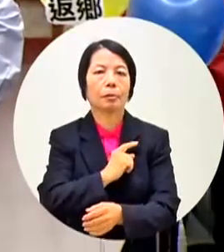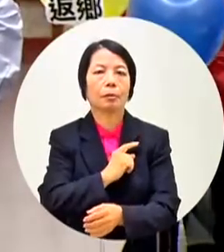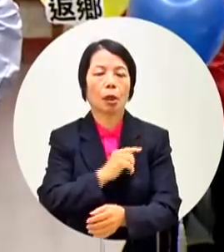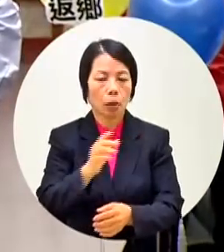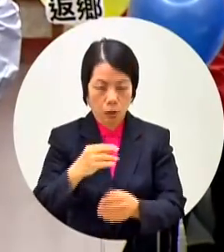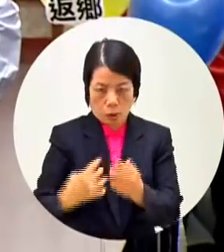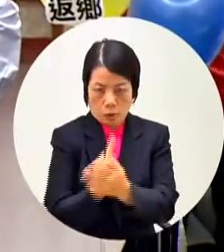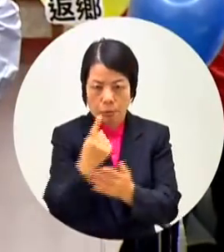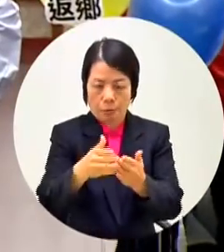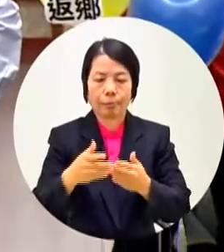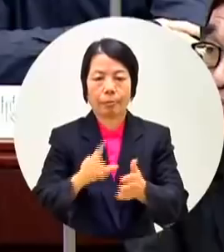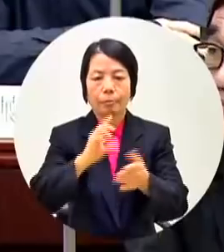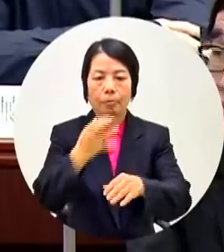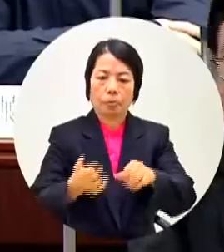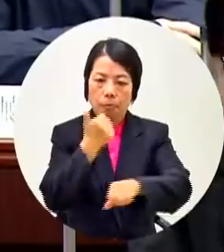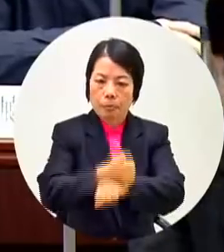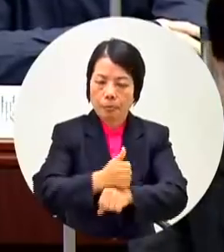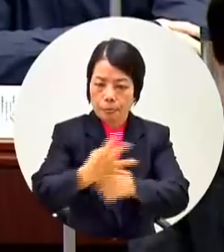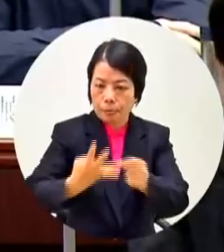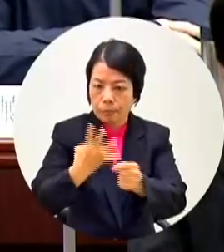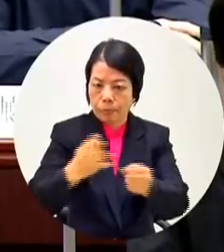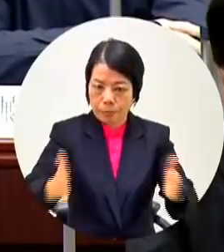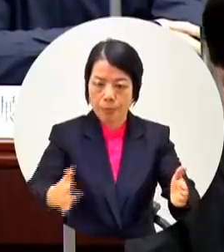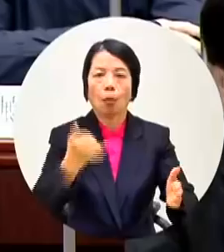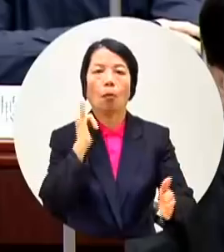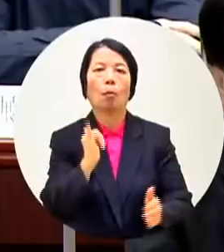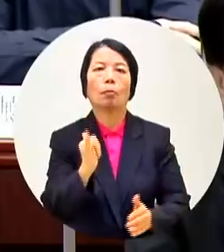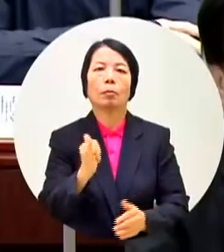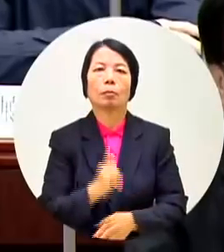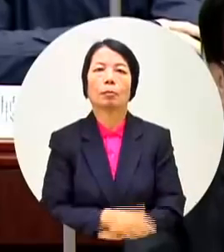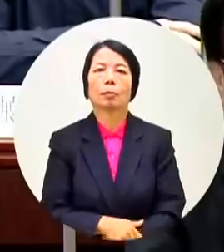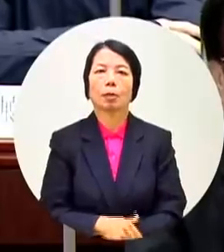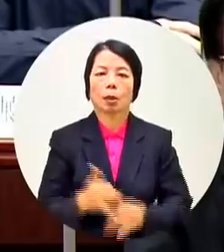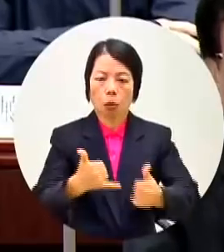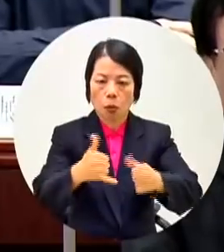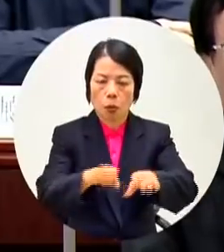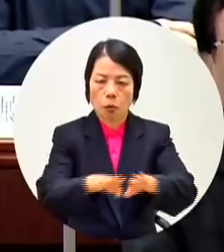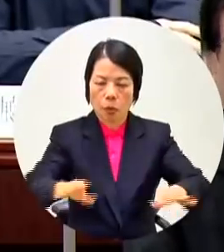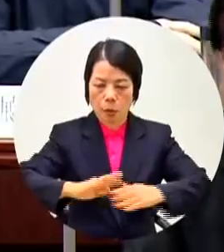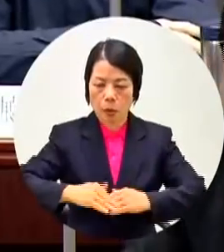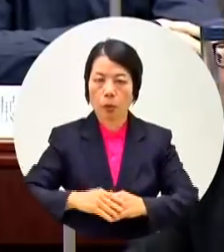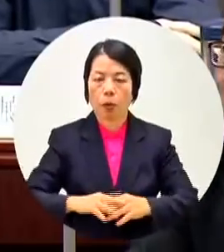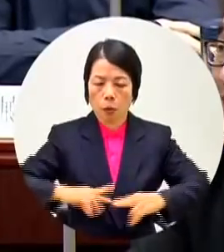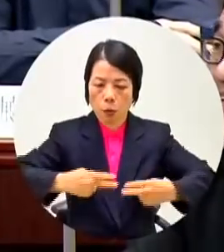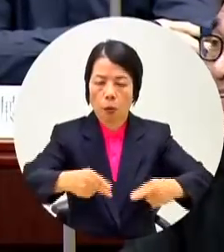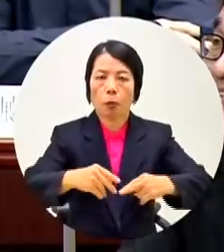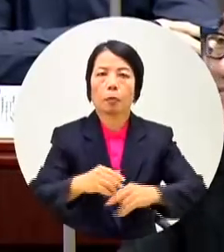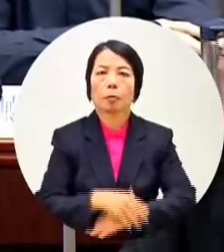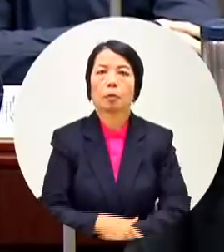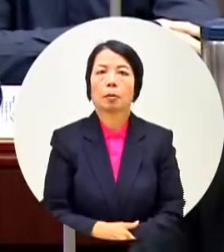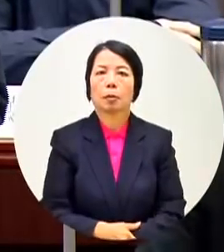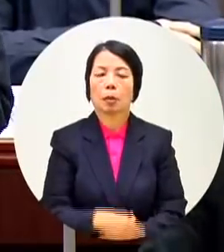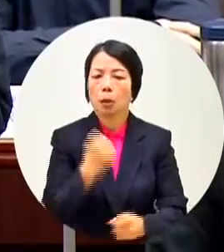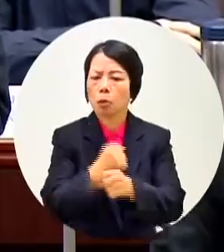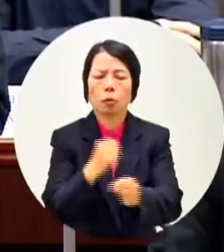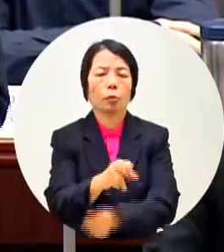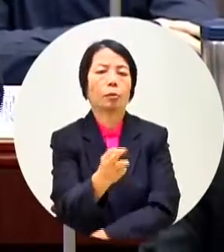第一项录屏， 录屏做会到。 从蛋黄区到蛋白区， 市长你做袂到，先讲咧。